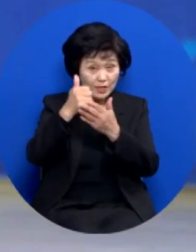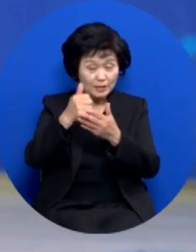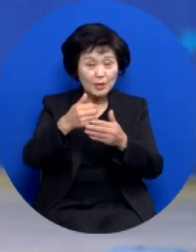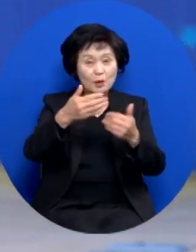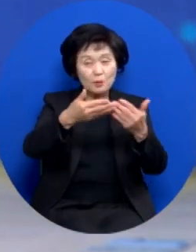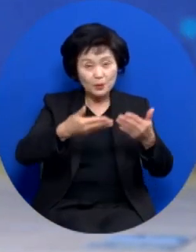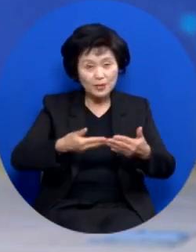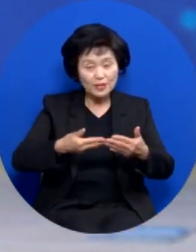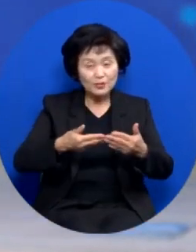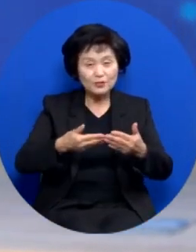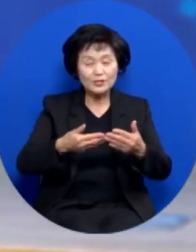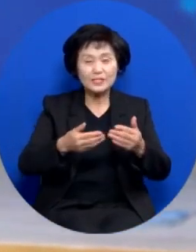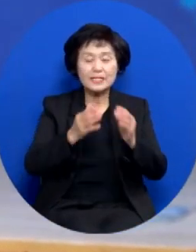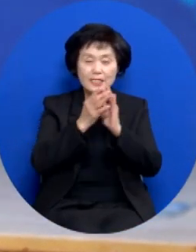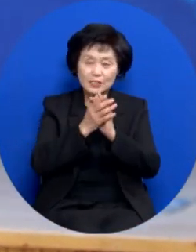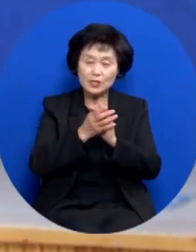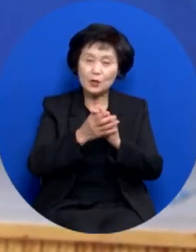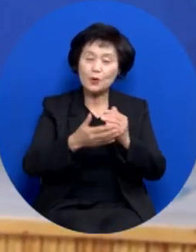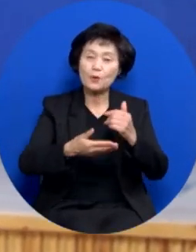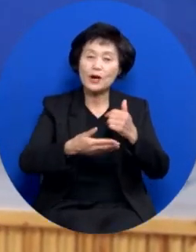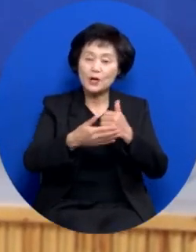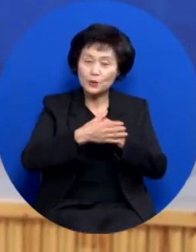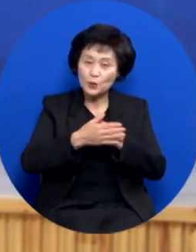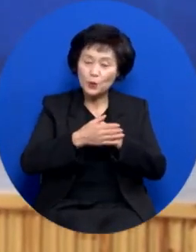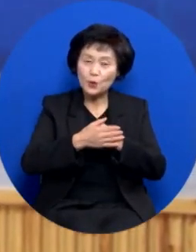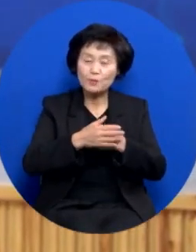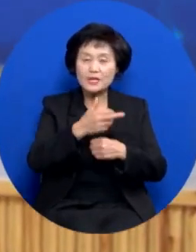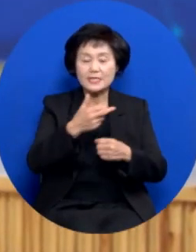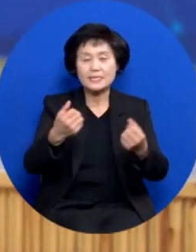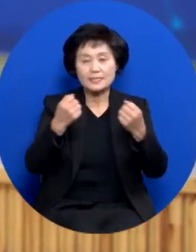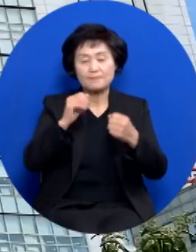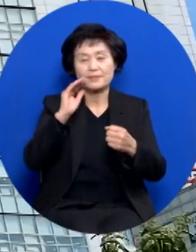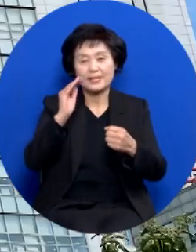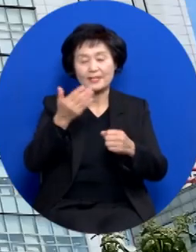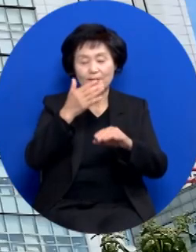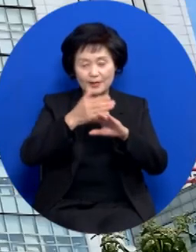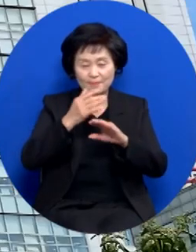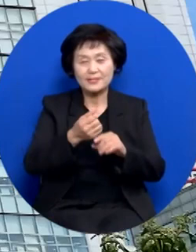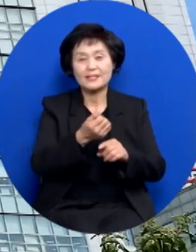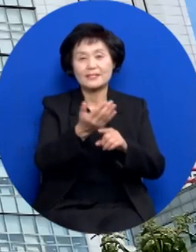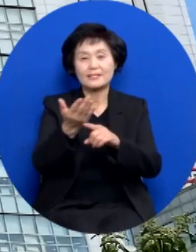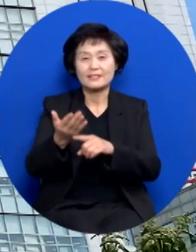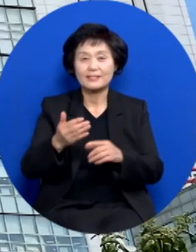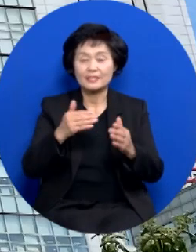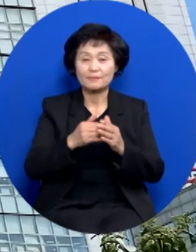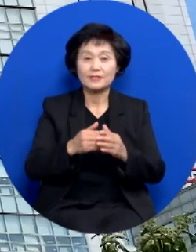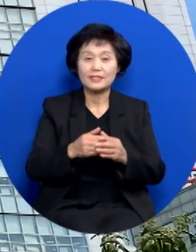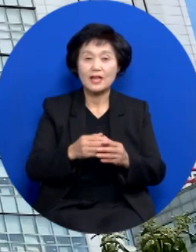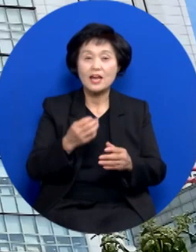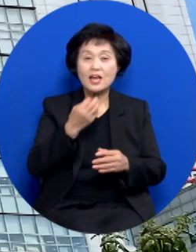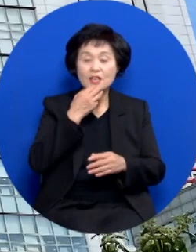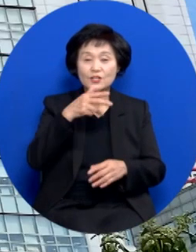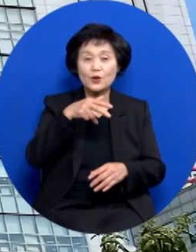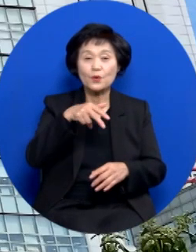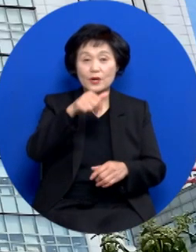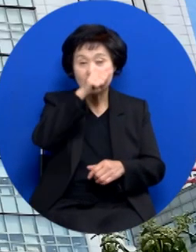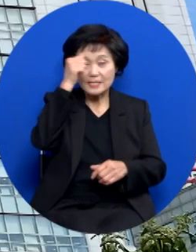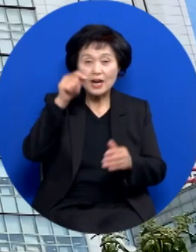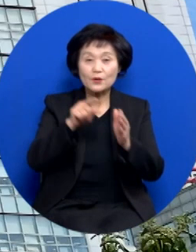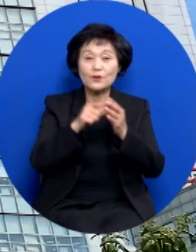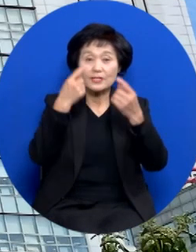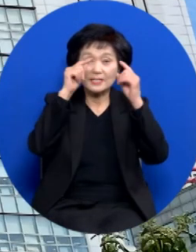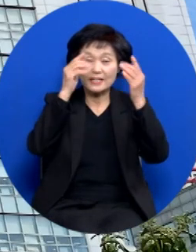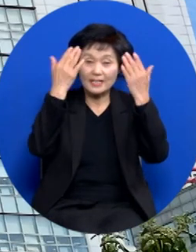후원이 학생들에게 큰 힘이 될 것이라고 감사를 표했습니다. 서울 장신대학교 신학대학원이